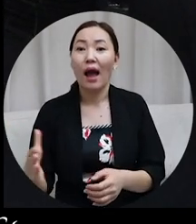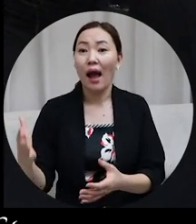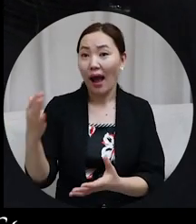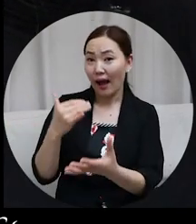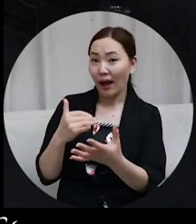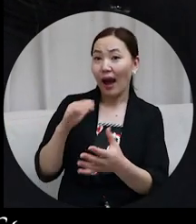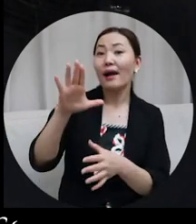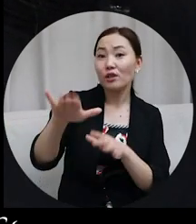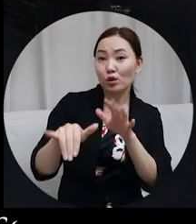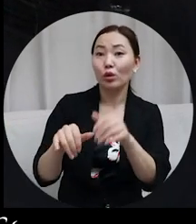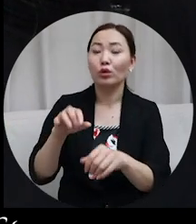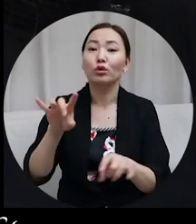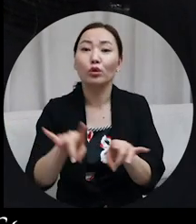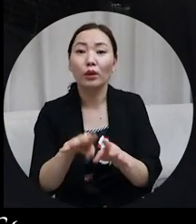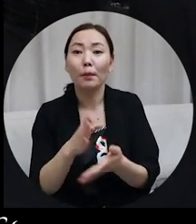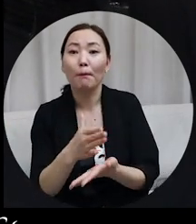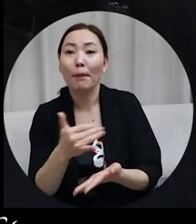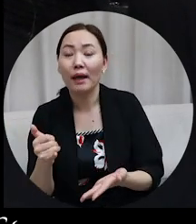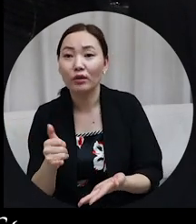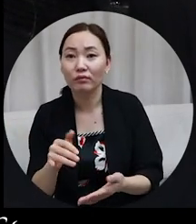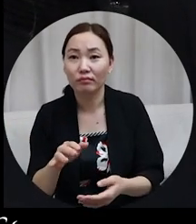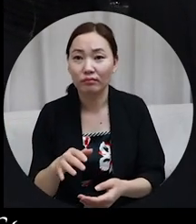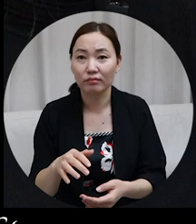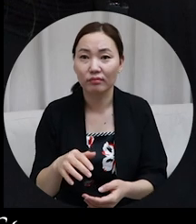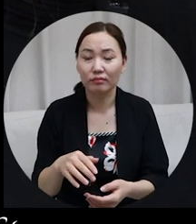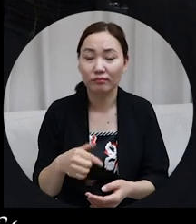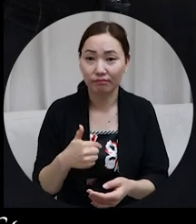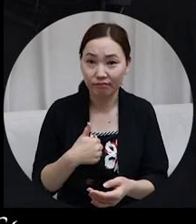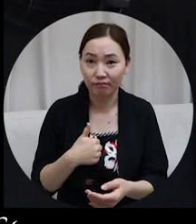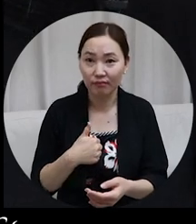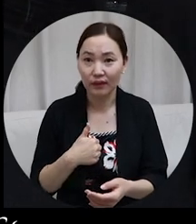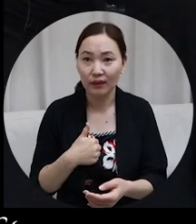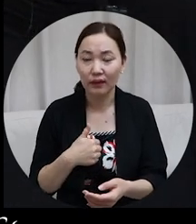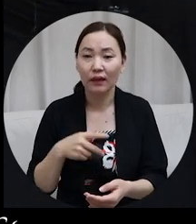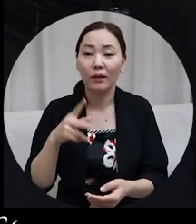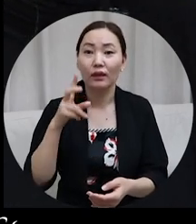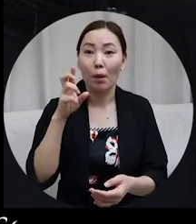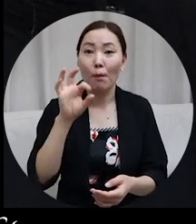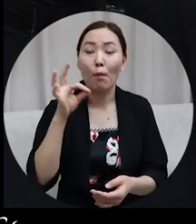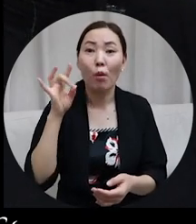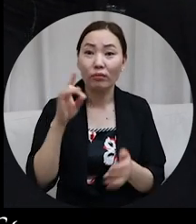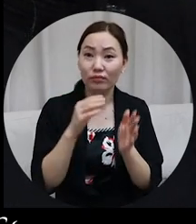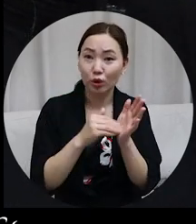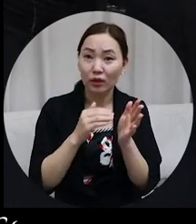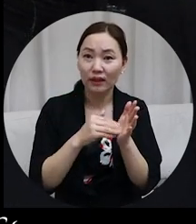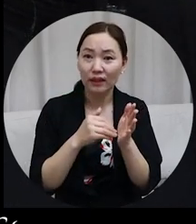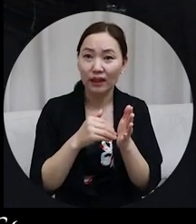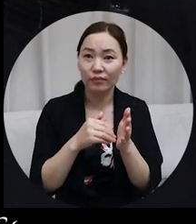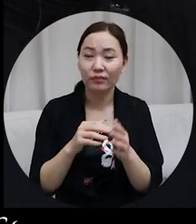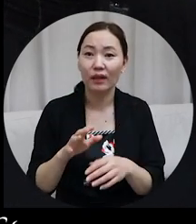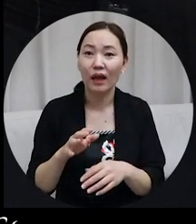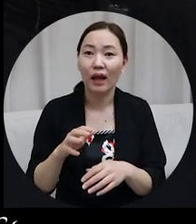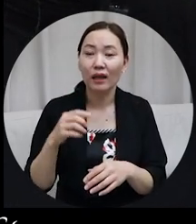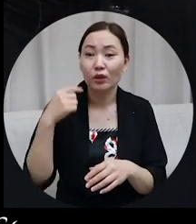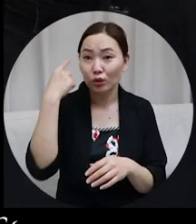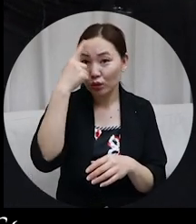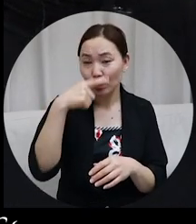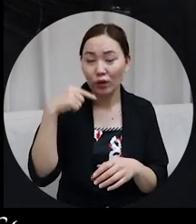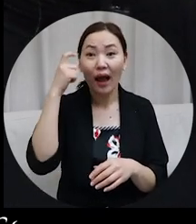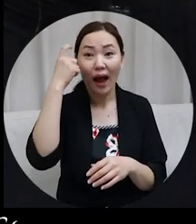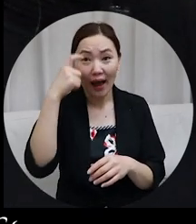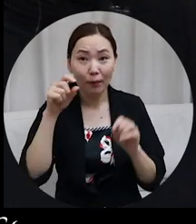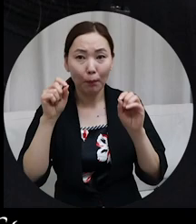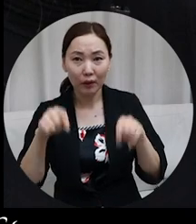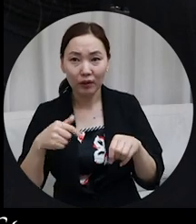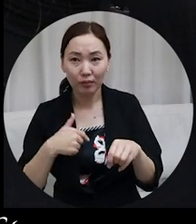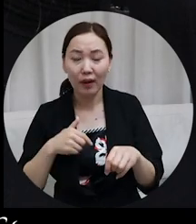ирэл. За яаж энэ асууж масуух юм байна уу гэнгүүт надаа байхгүй ч ааш гэдэг. Тэгснээ банцнаа нөгөө ингээд бөөрнө дотглолоос